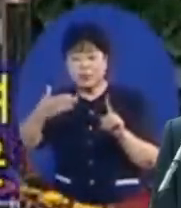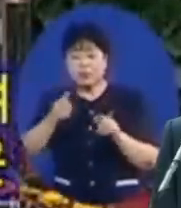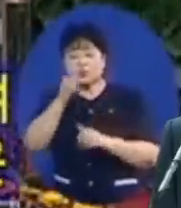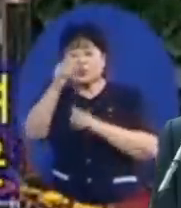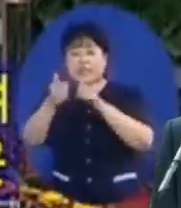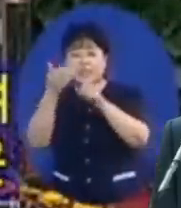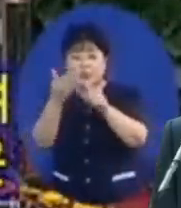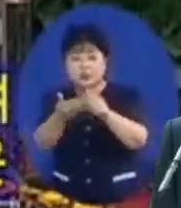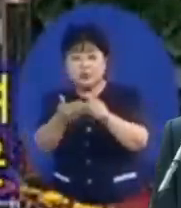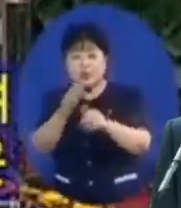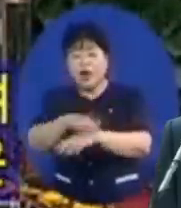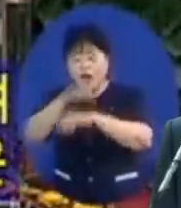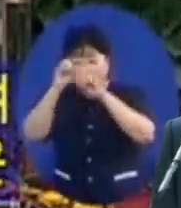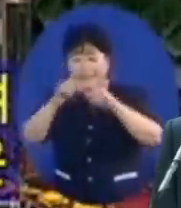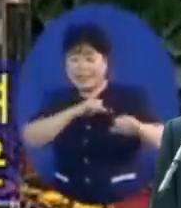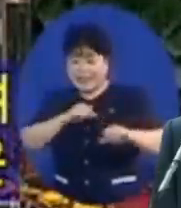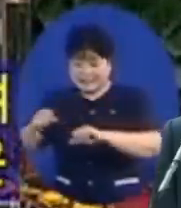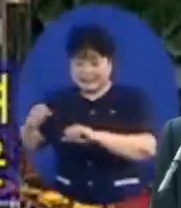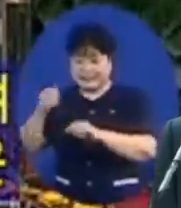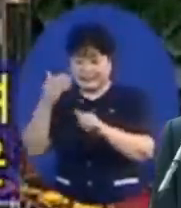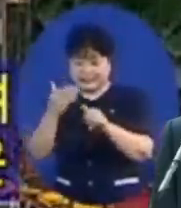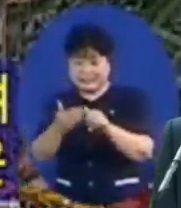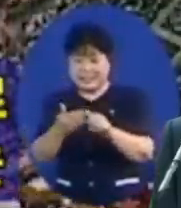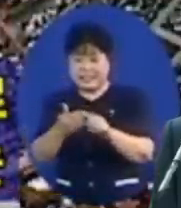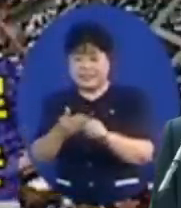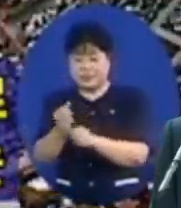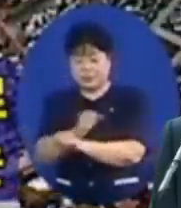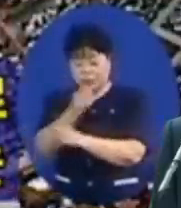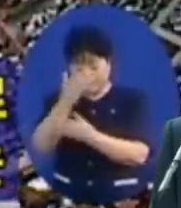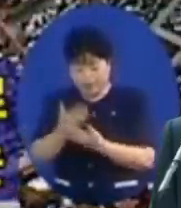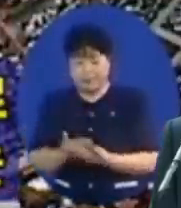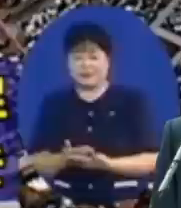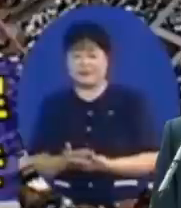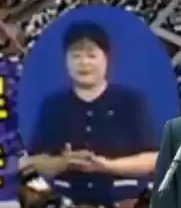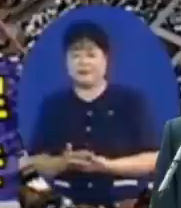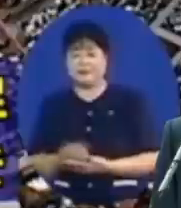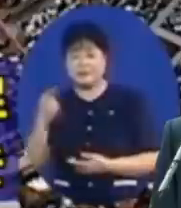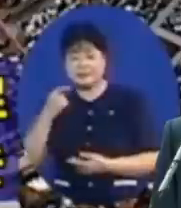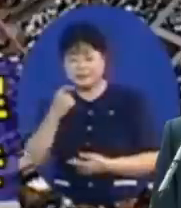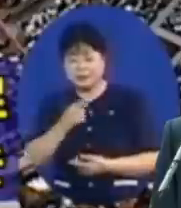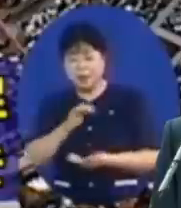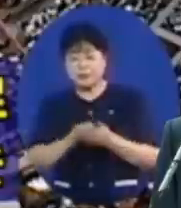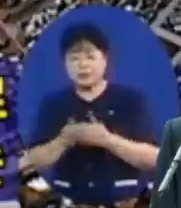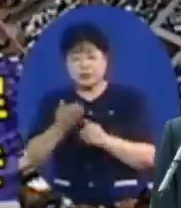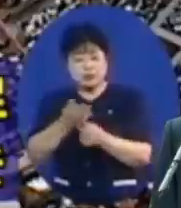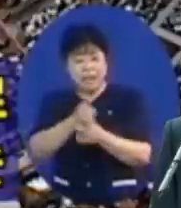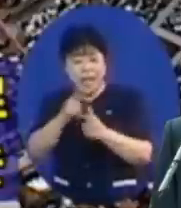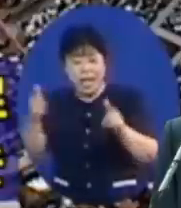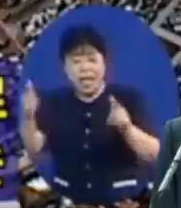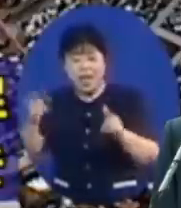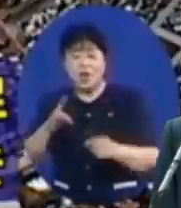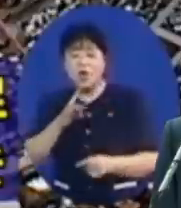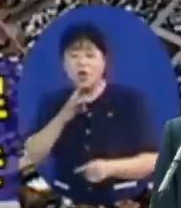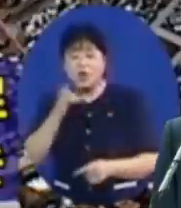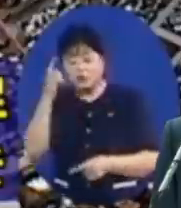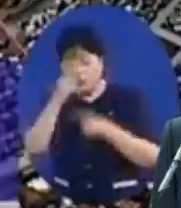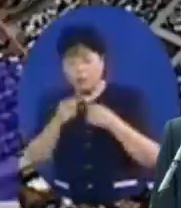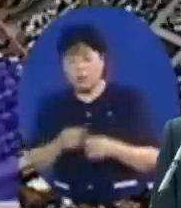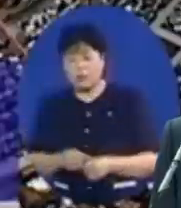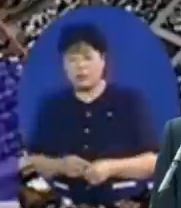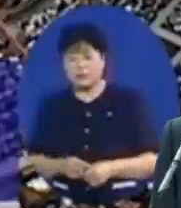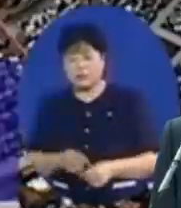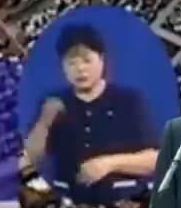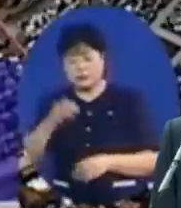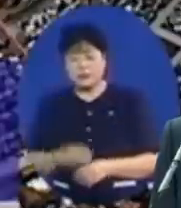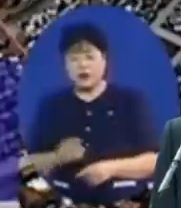물려준 헛된 행실에서 대수감을 받은 것은 은이나 금같이 없어질 것으로 된 것이 아니요 오직 흠없고 점없는 어린